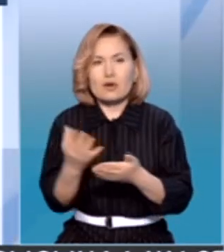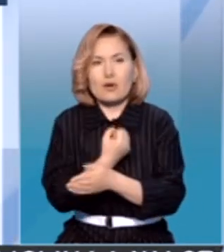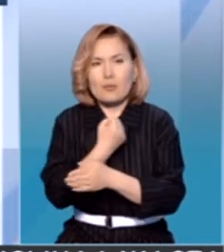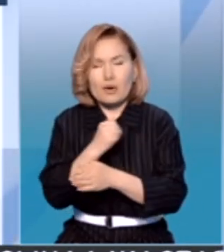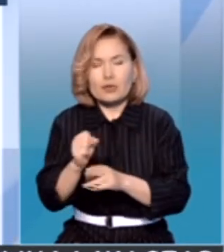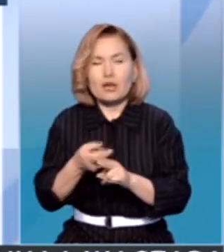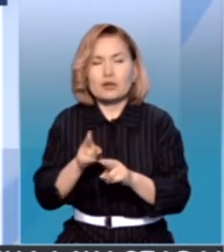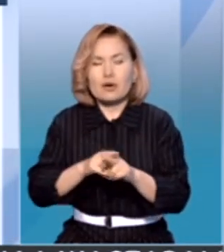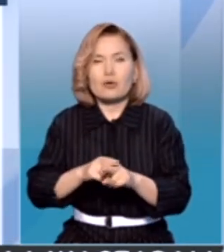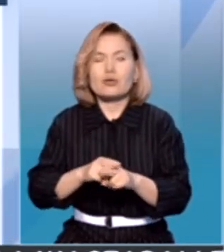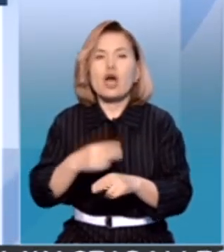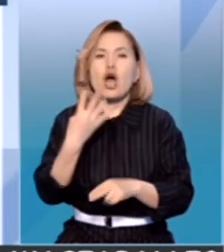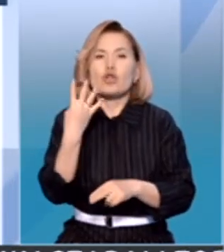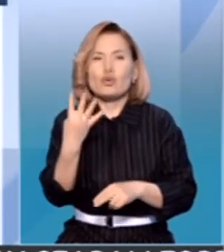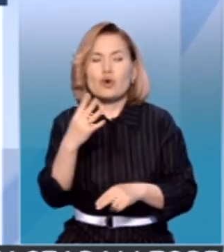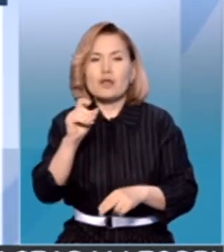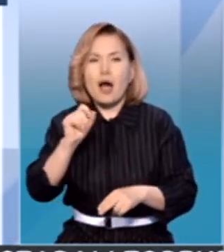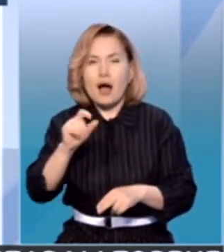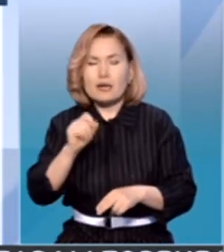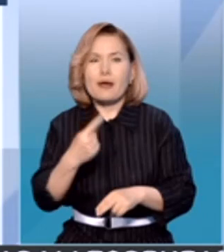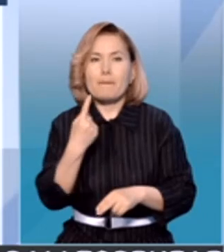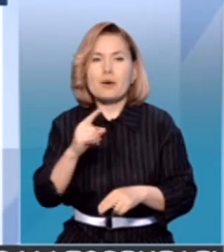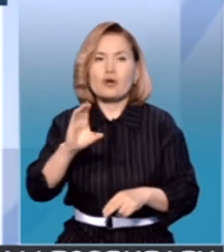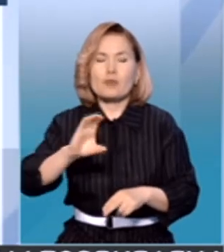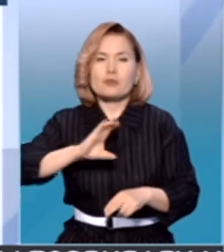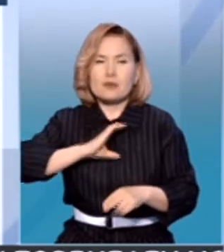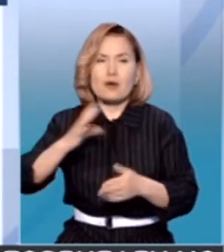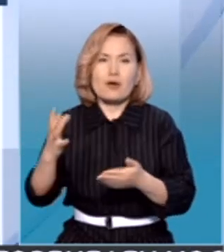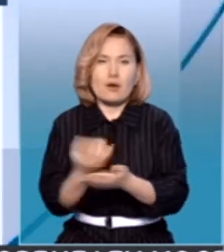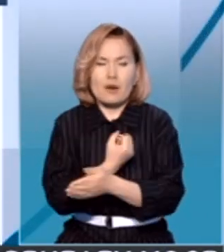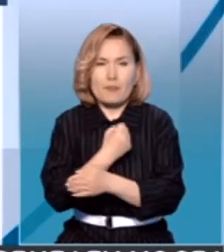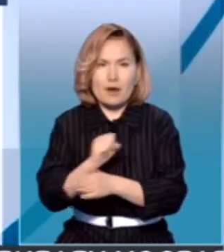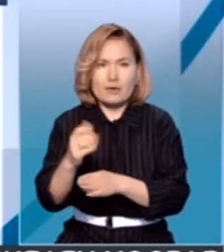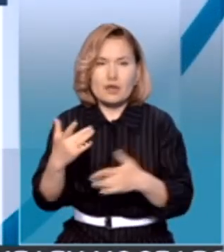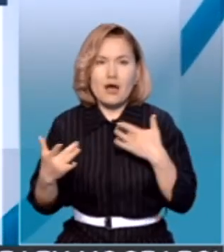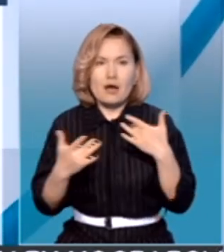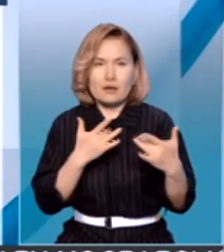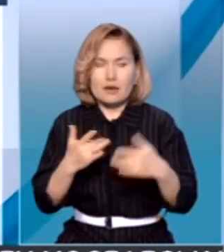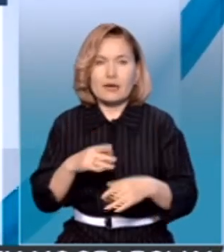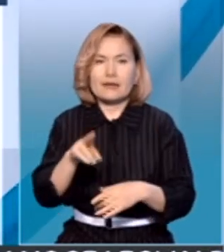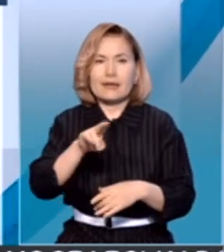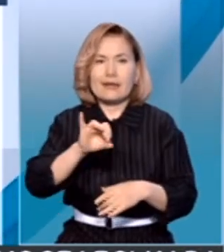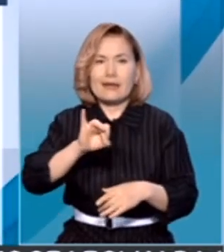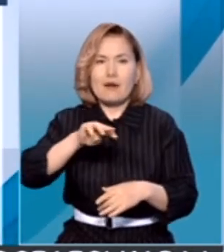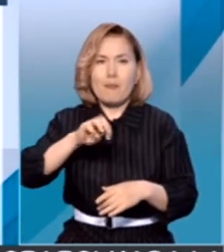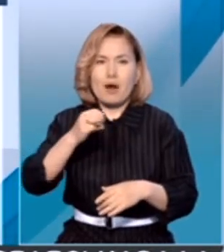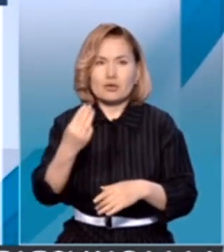спортшыларды 4 алтын және 1 күміс медальмен құттықтағым келеді деп жазды танымал әнші.